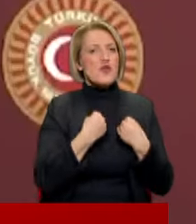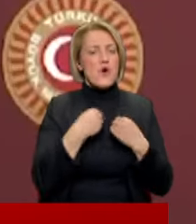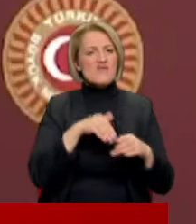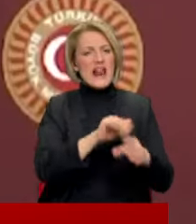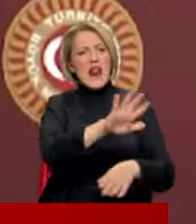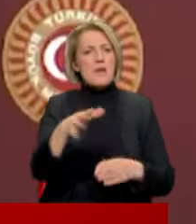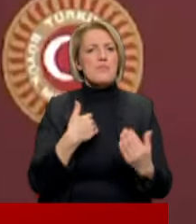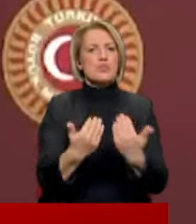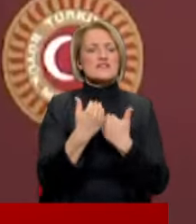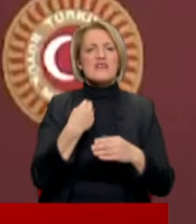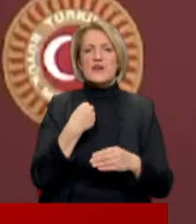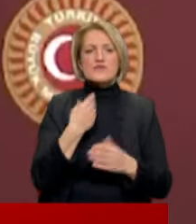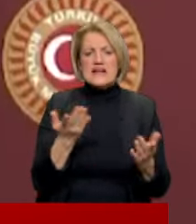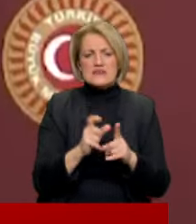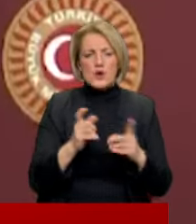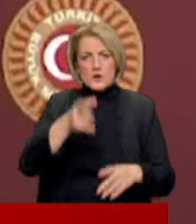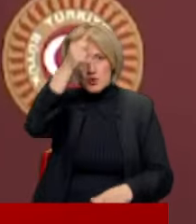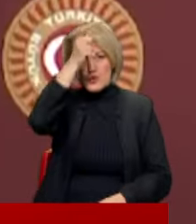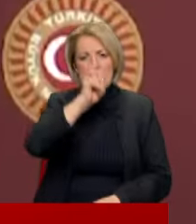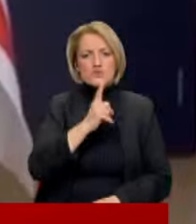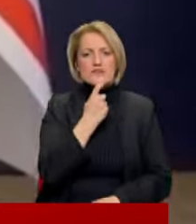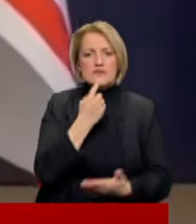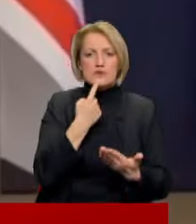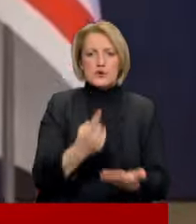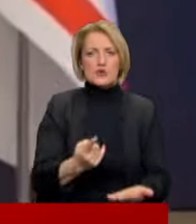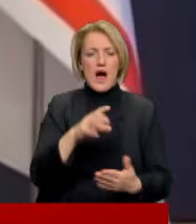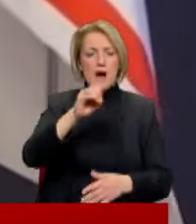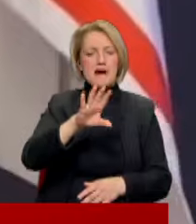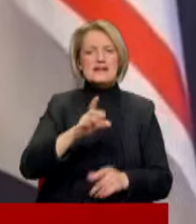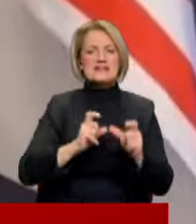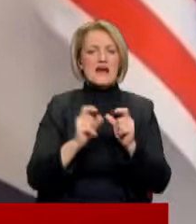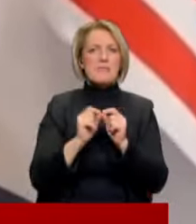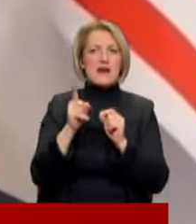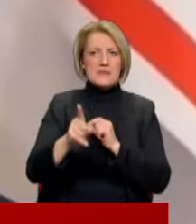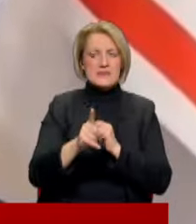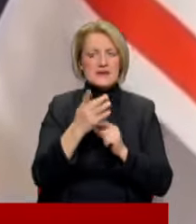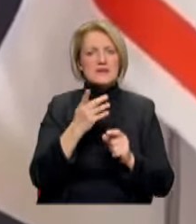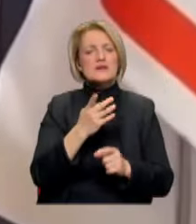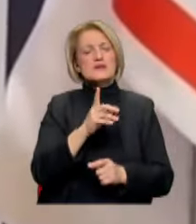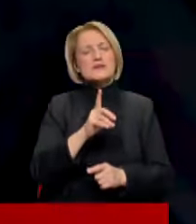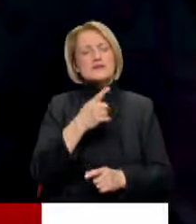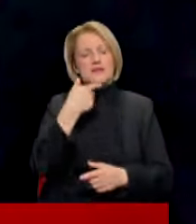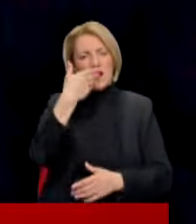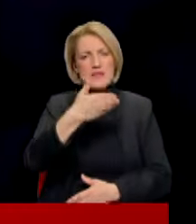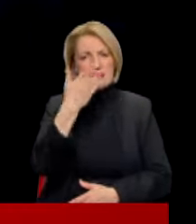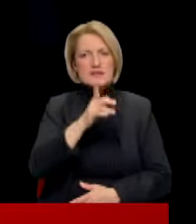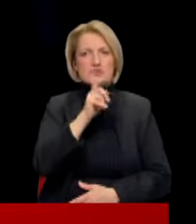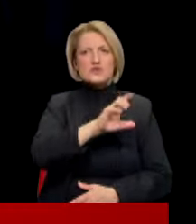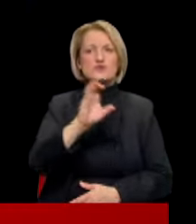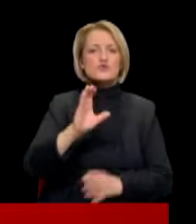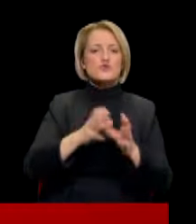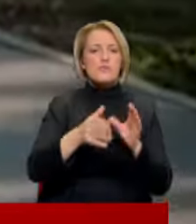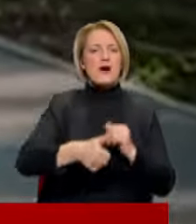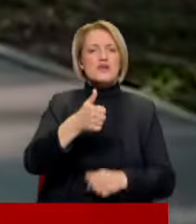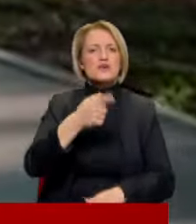de destek veriyor. Hangi dönemde yaşıyoruz? Türkiye yüzyılı diyoruz. Ancak AK Partili Serkan Bayram'ın çağrısı karşılık bulmadı. Sesini grup başkanı